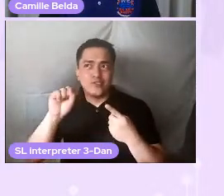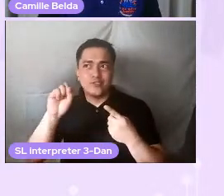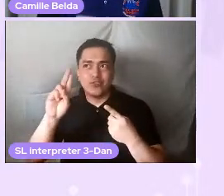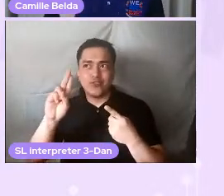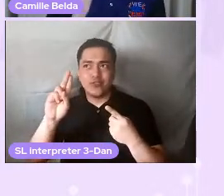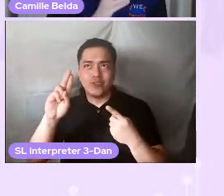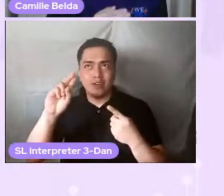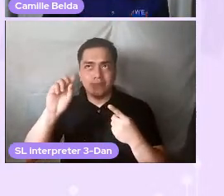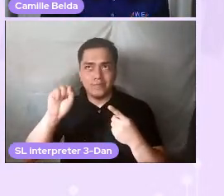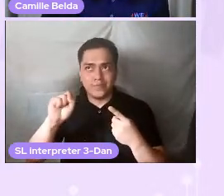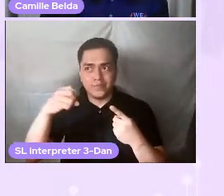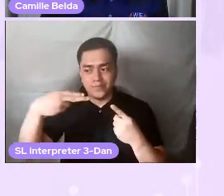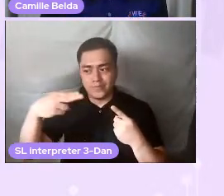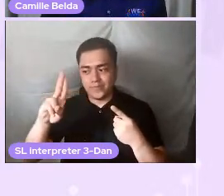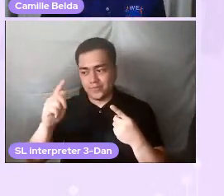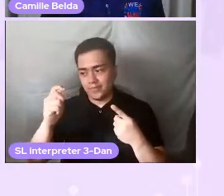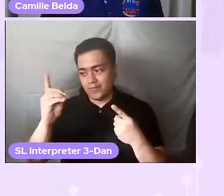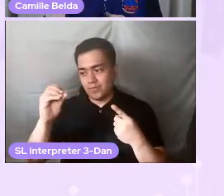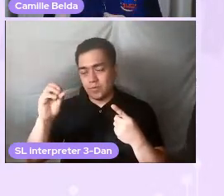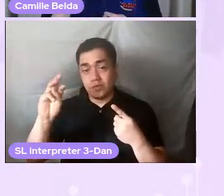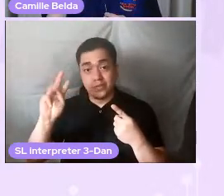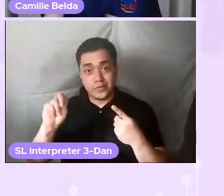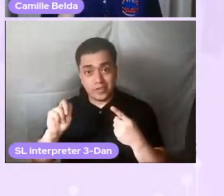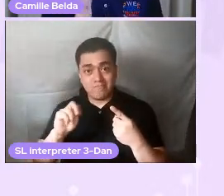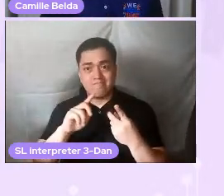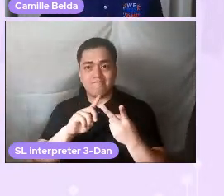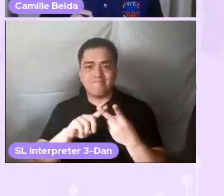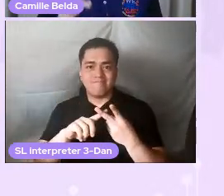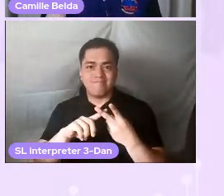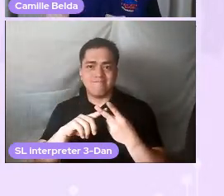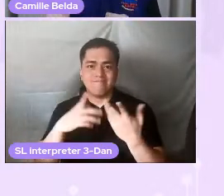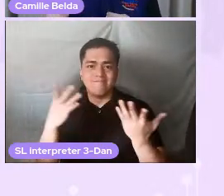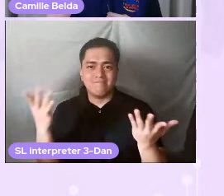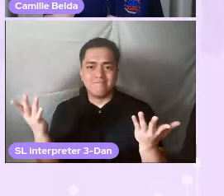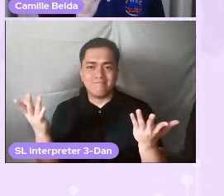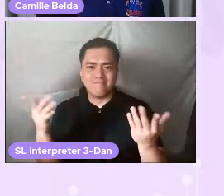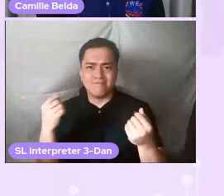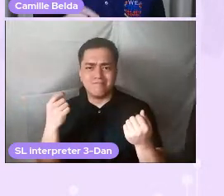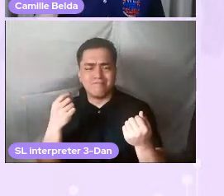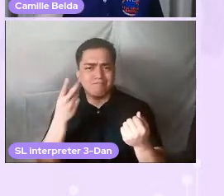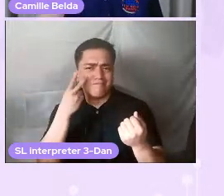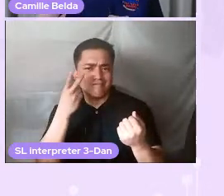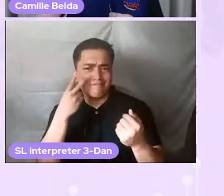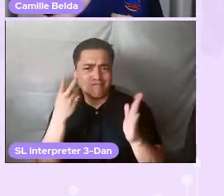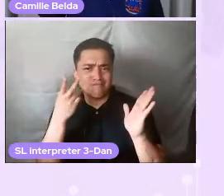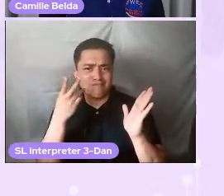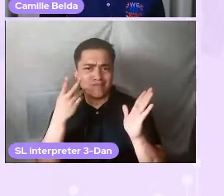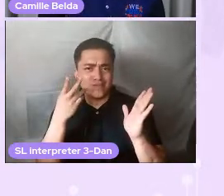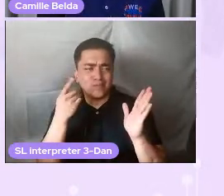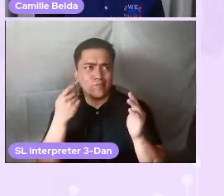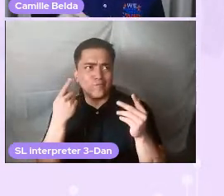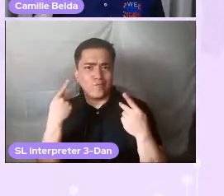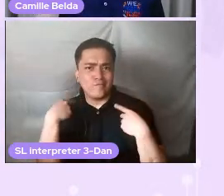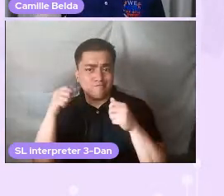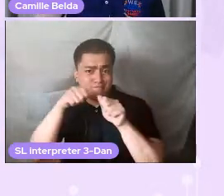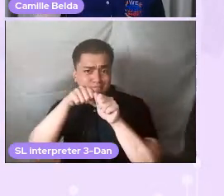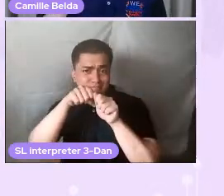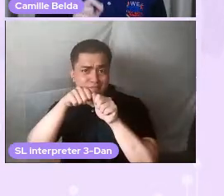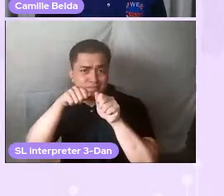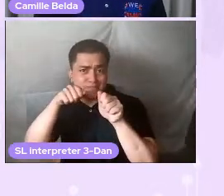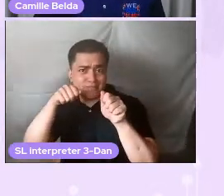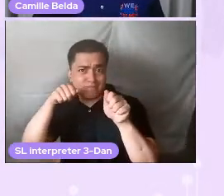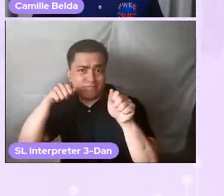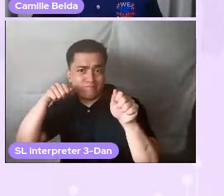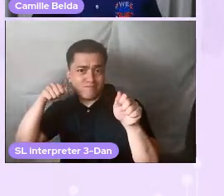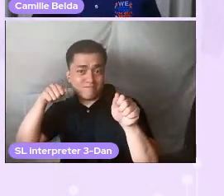Voltage. Itong first na photo kasi parang may ini-aim ka eh, di ba? Pag nag-arrow ka, di ba? Pag